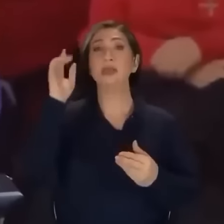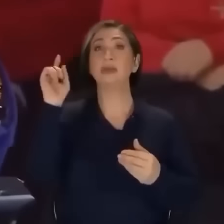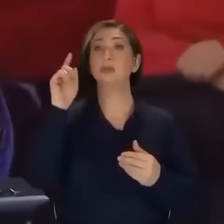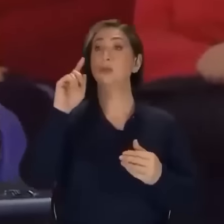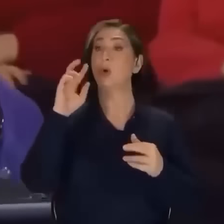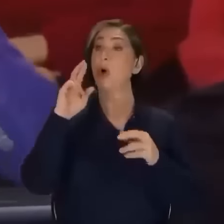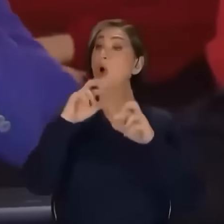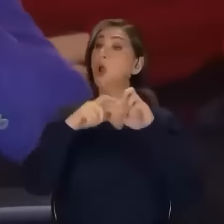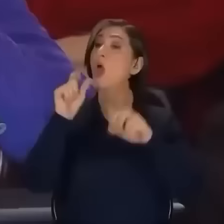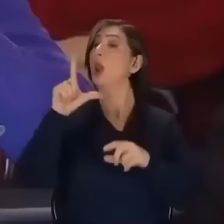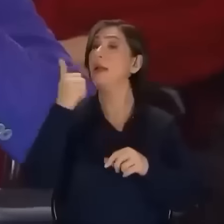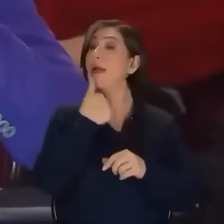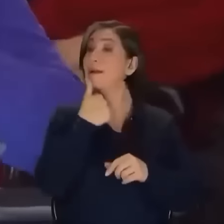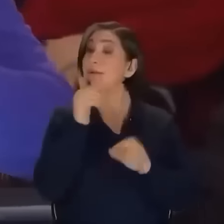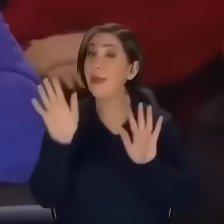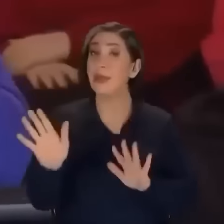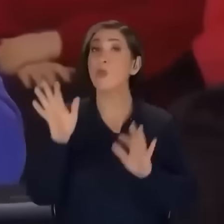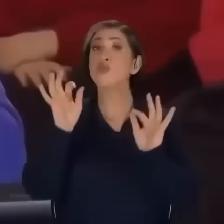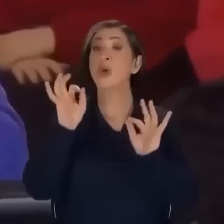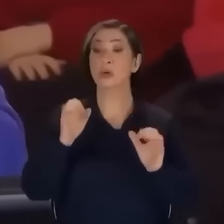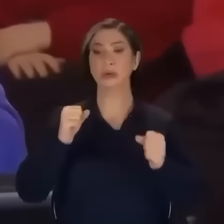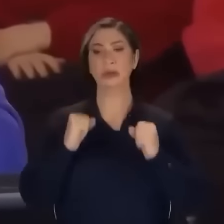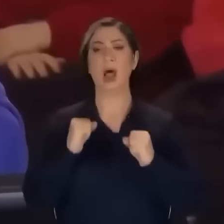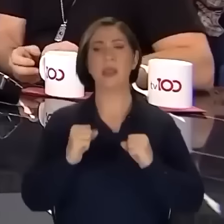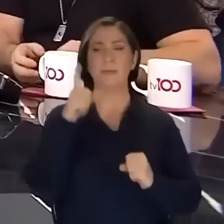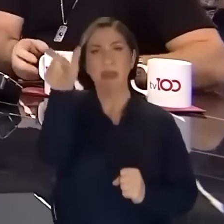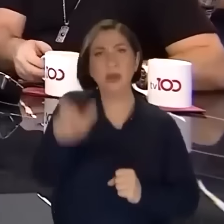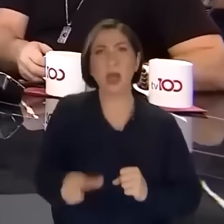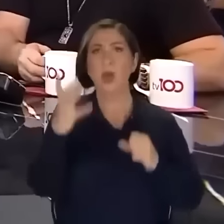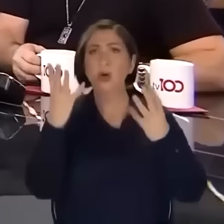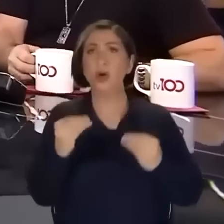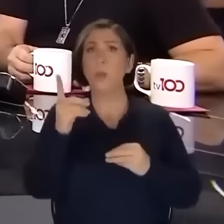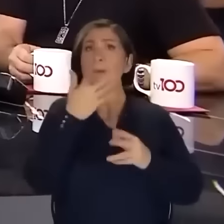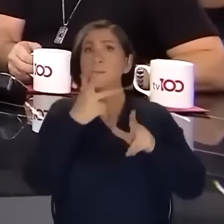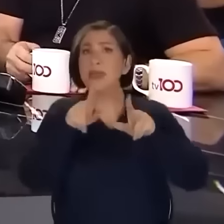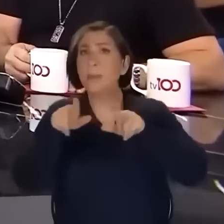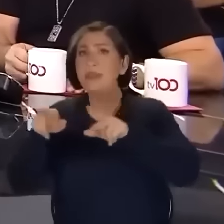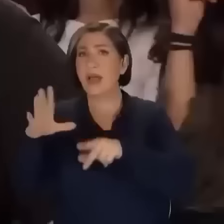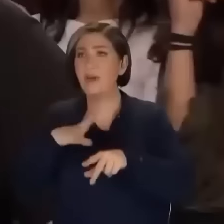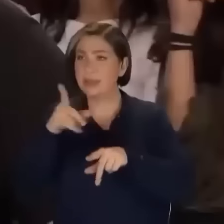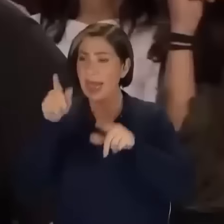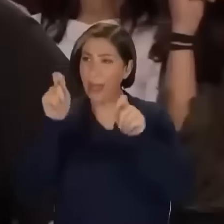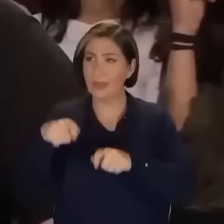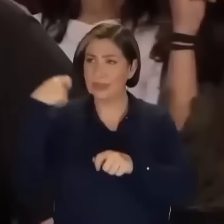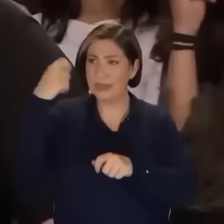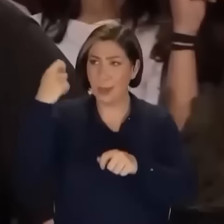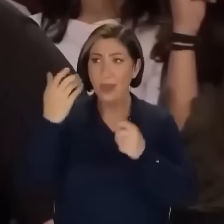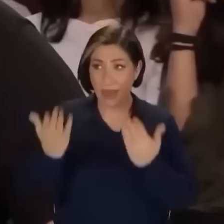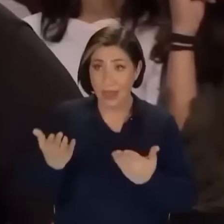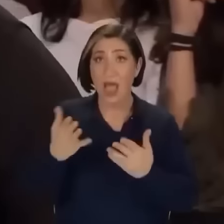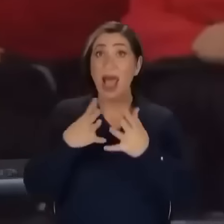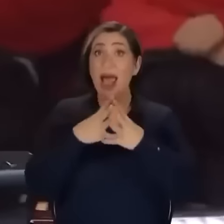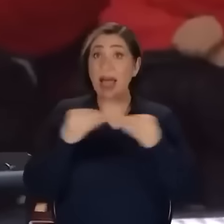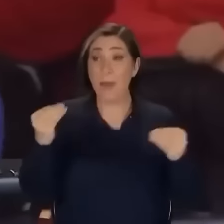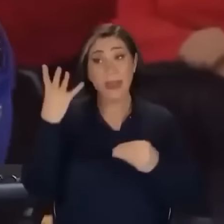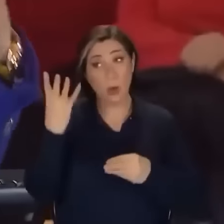erkek mutlaka Eee ayakları yere basan bir karakter olacak bu çok benzerlikler var senin yaptığın sinemada da ve